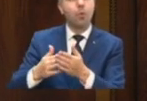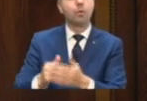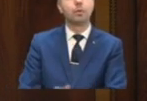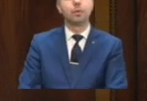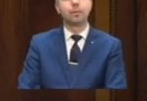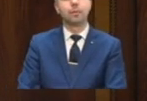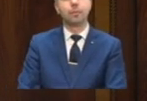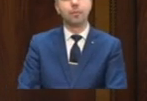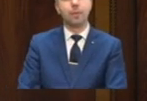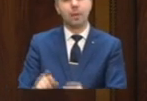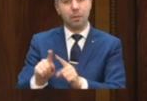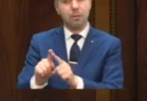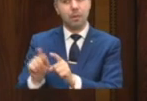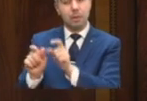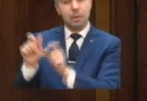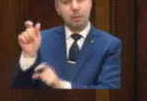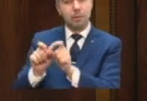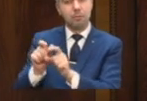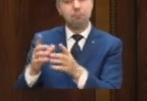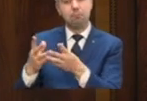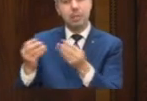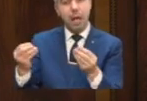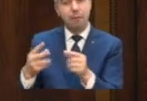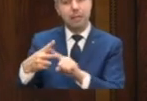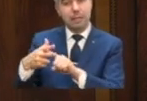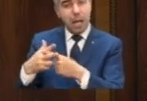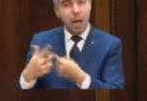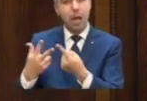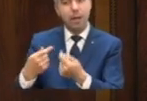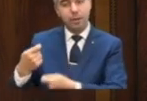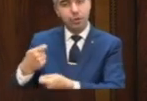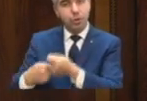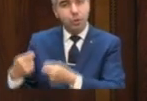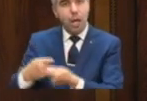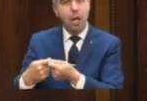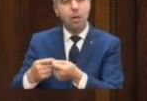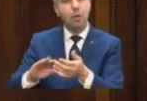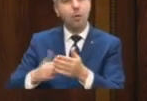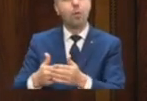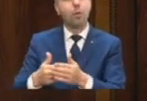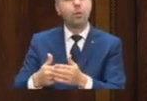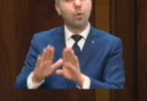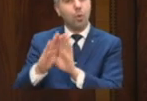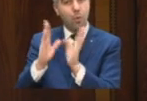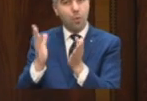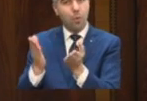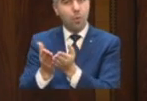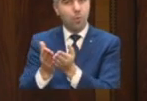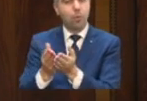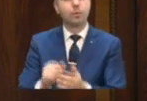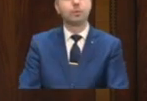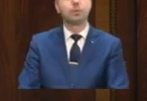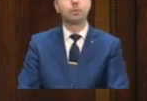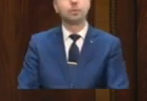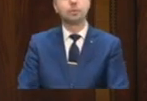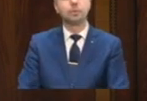والتنافسية، بحيث تمس هذه الدائرة قطاعات الصناعية والتجارية والخدمات، يعني كل هذه القطاعات اللي هي في